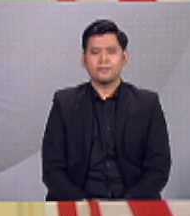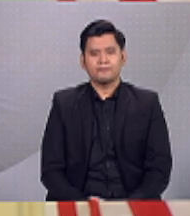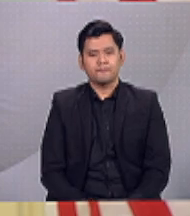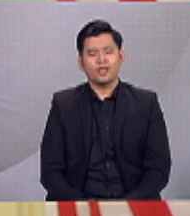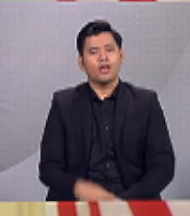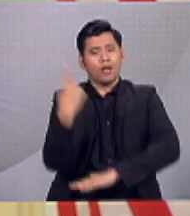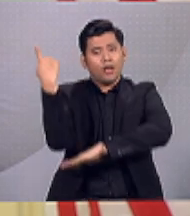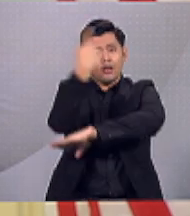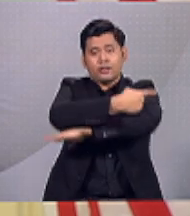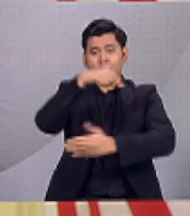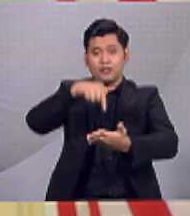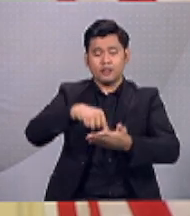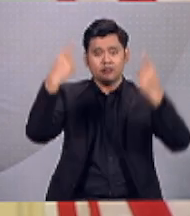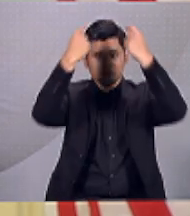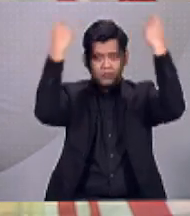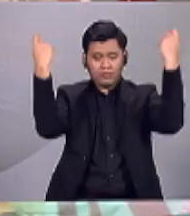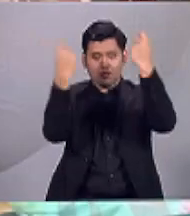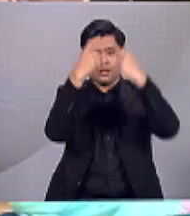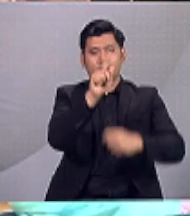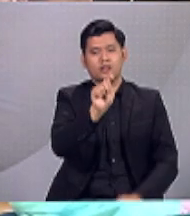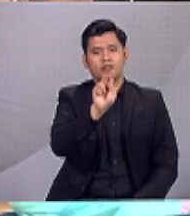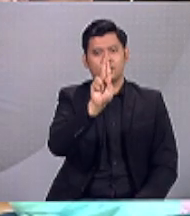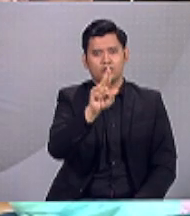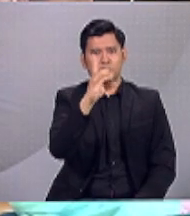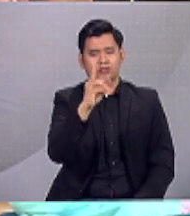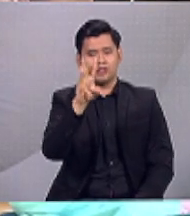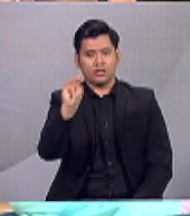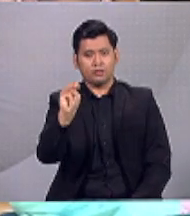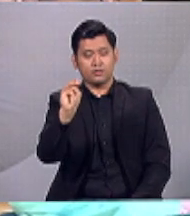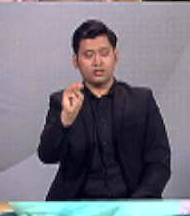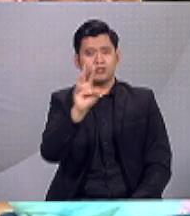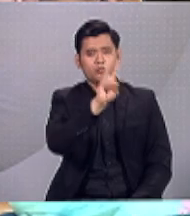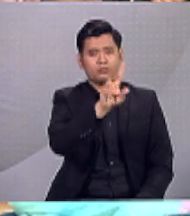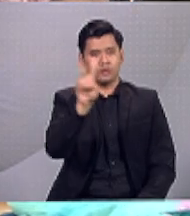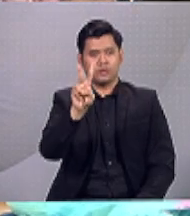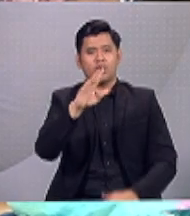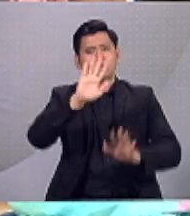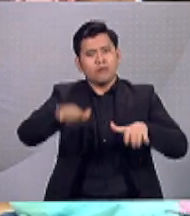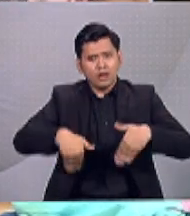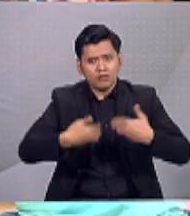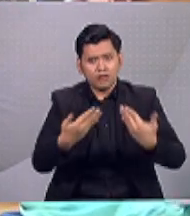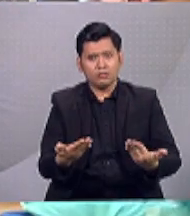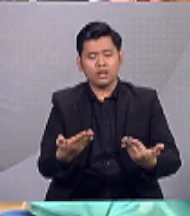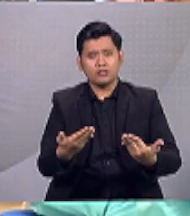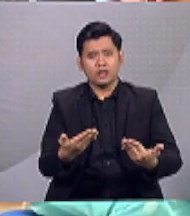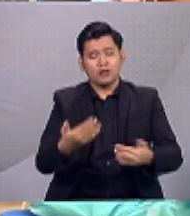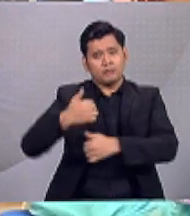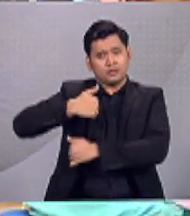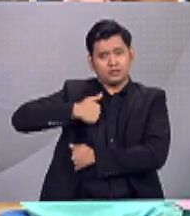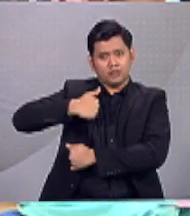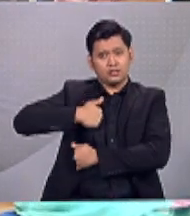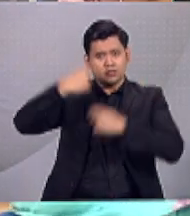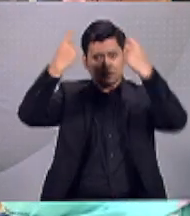Memandangkan hari ini merupakan hari ulang tahun TUDM yang ke-62, bagaimana sambutan dalam kalangan warga TUDM di peringkat